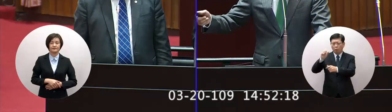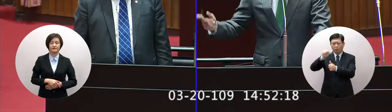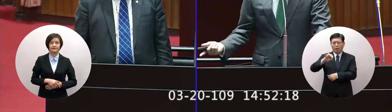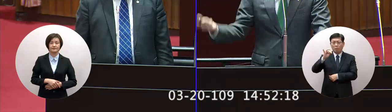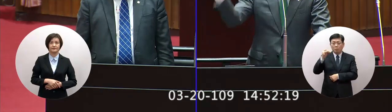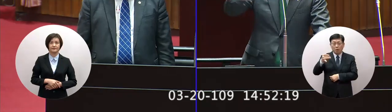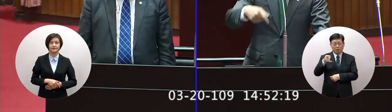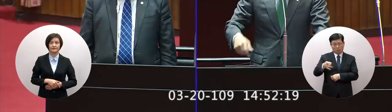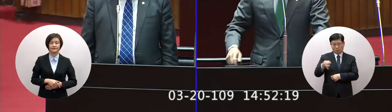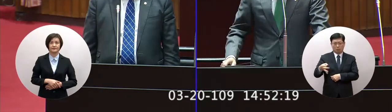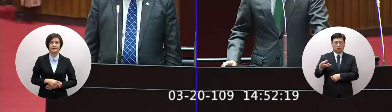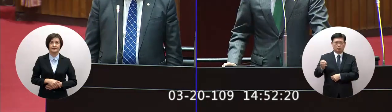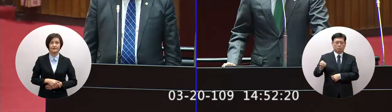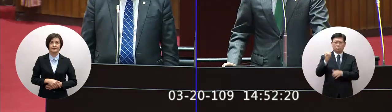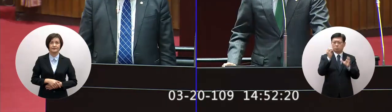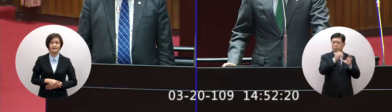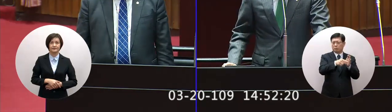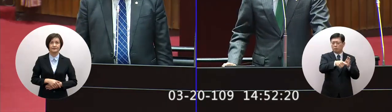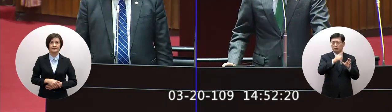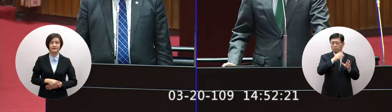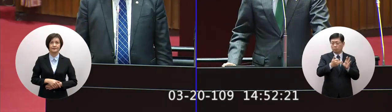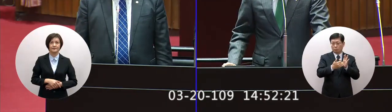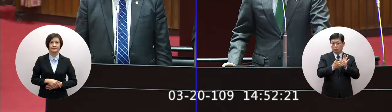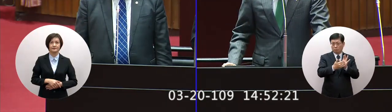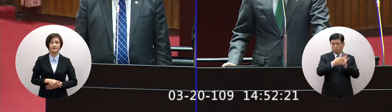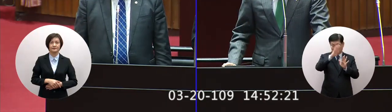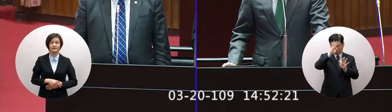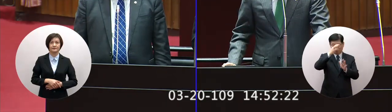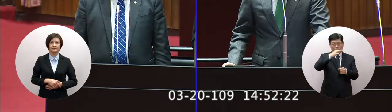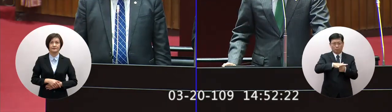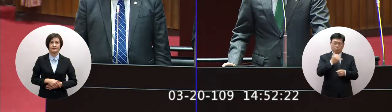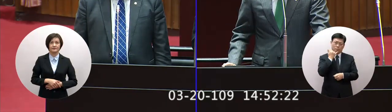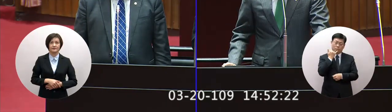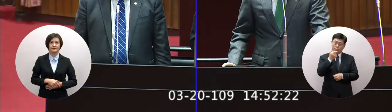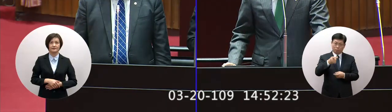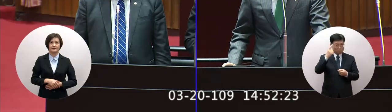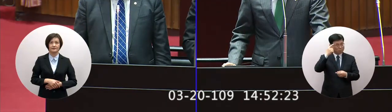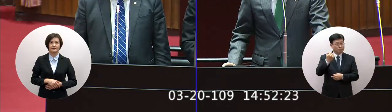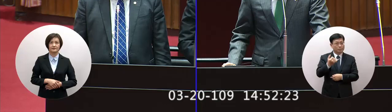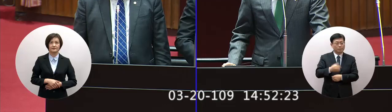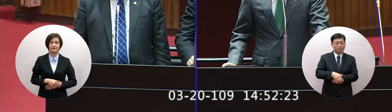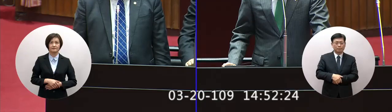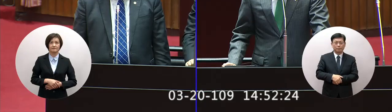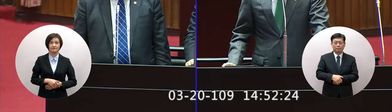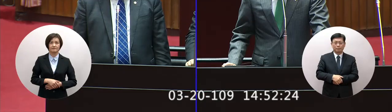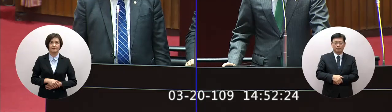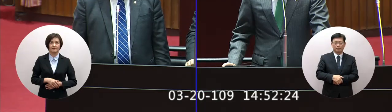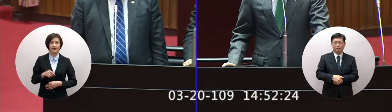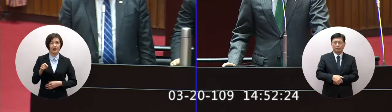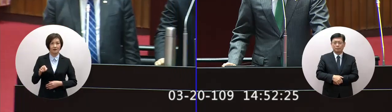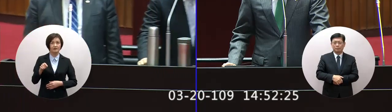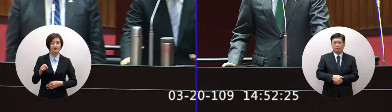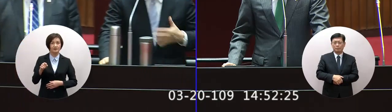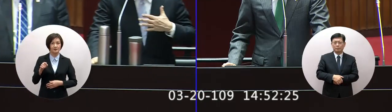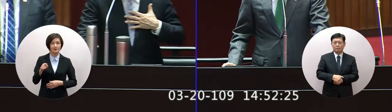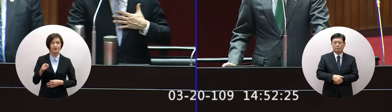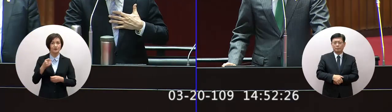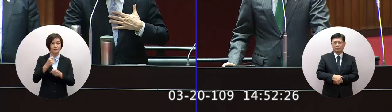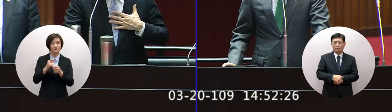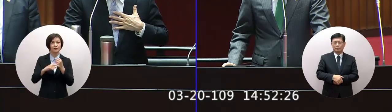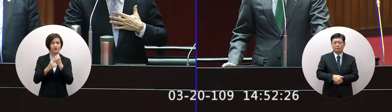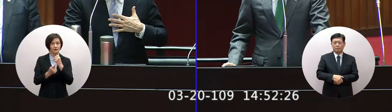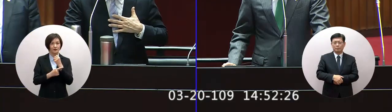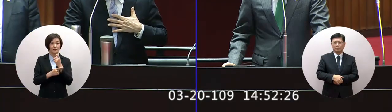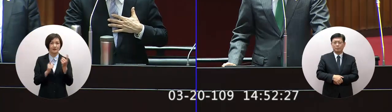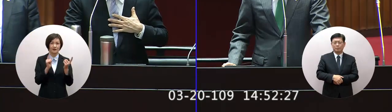了100万，然后这些钱来补那个所谓的防疫这个补偿金。院长，你觉得这想法怎么样？ 这个对于民众来说是